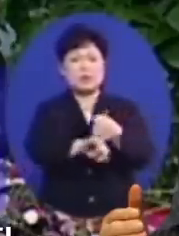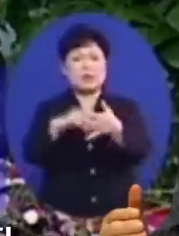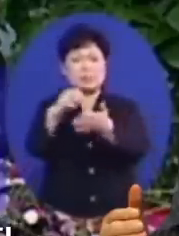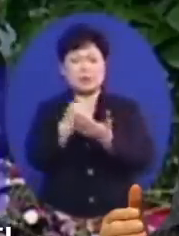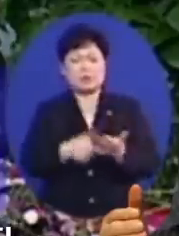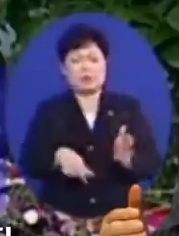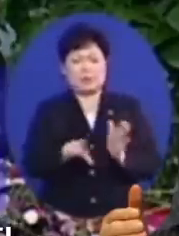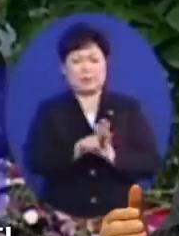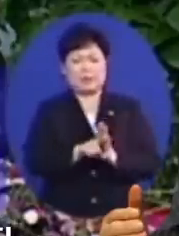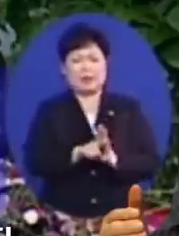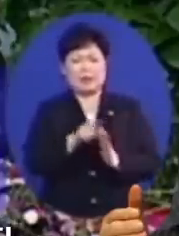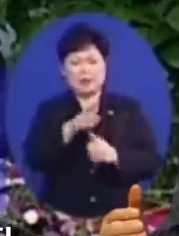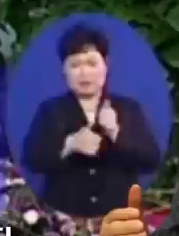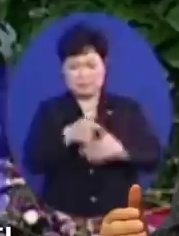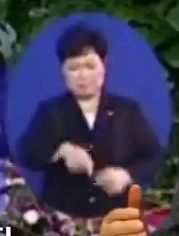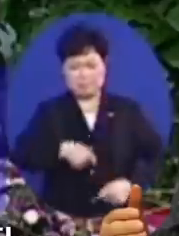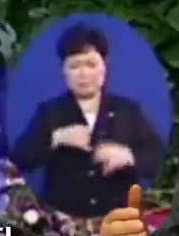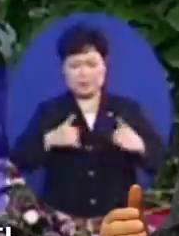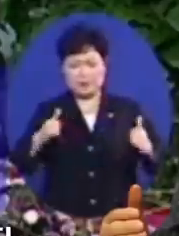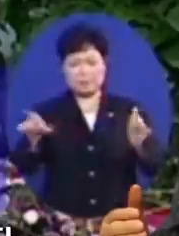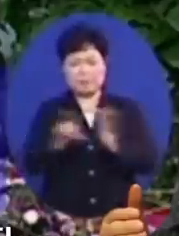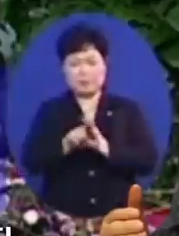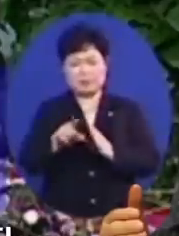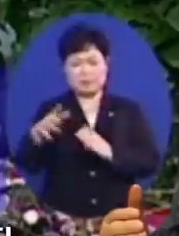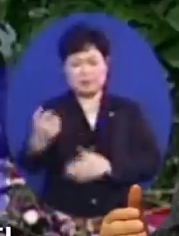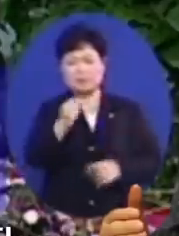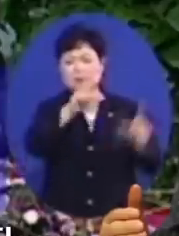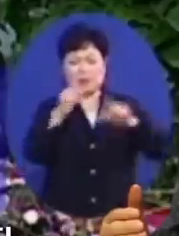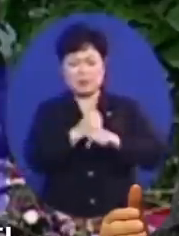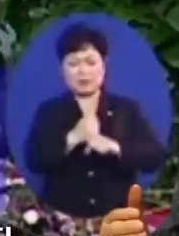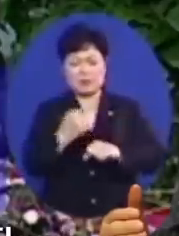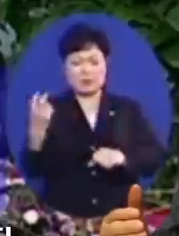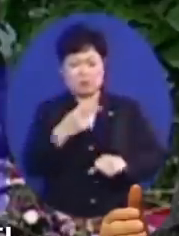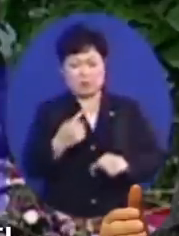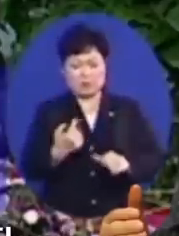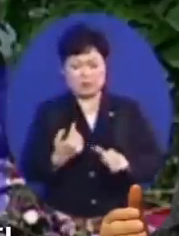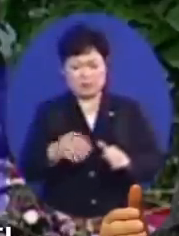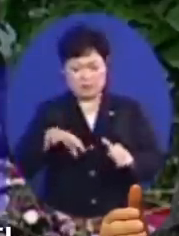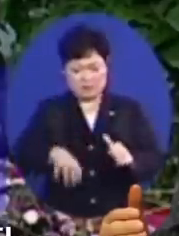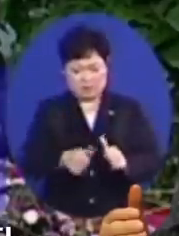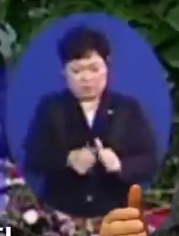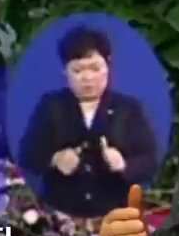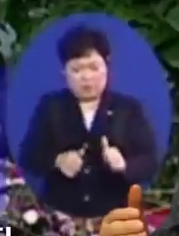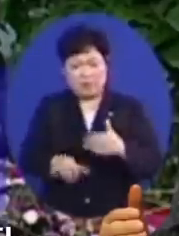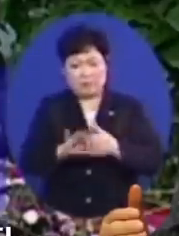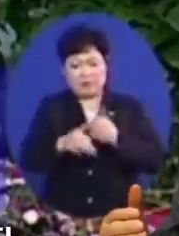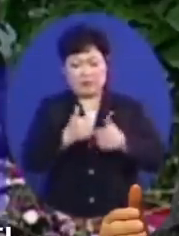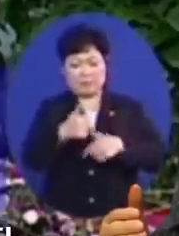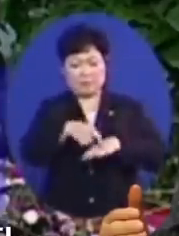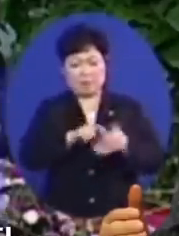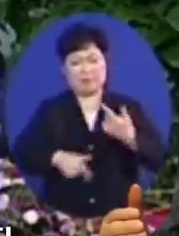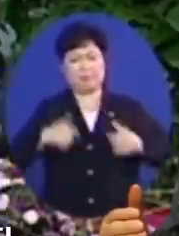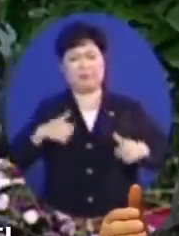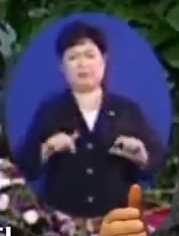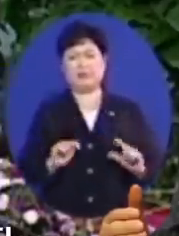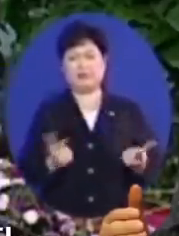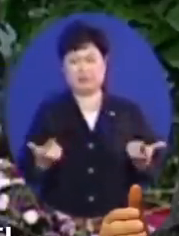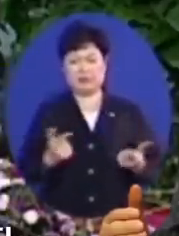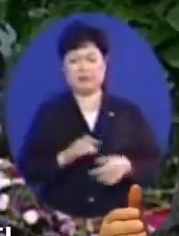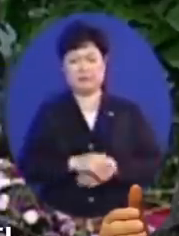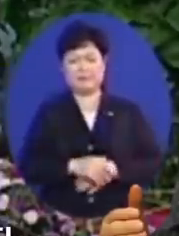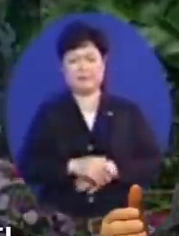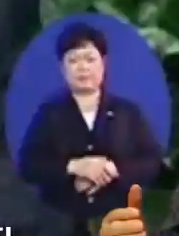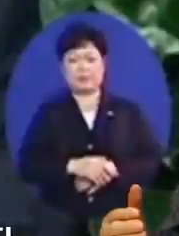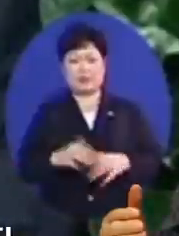위함이라. 나의 의인은 믿음으로 말미암아 살리라. 또한 뒤로 물러가면 내 마음이 그를 기뻐하지 아니하리라. 마귀와 싸울 때